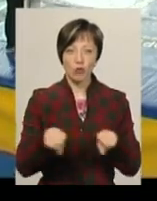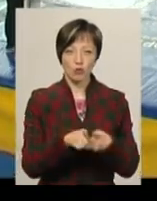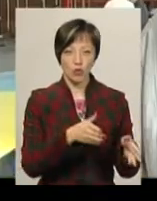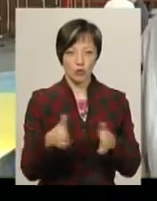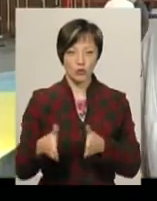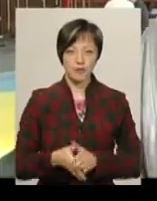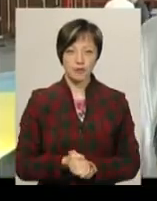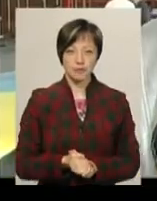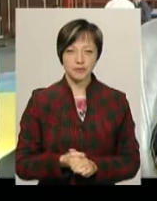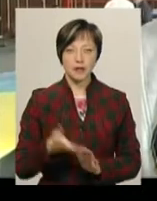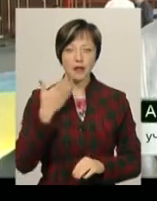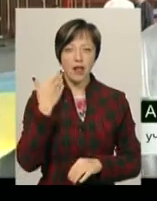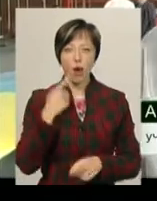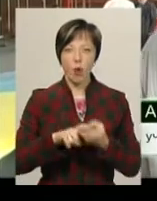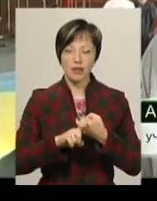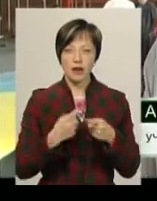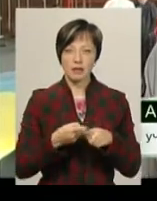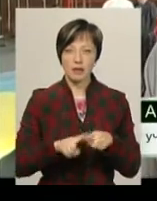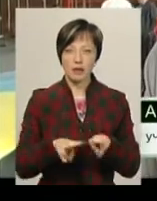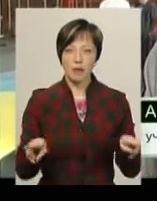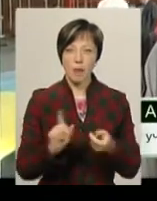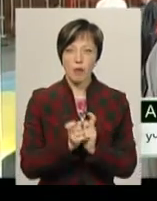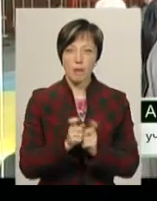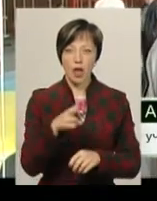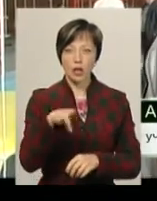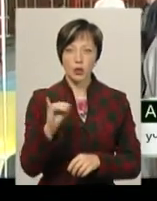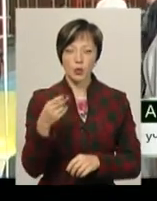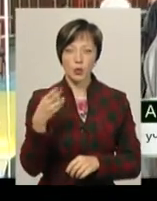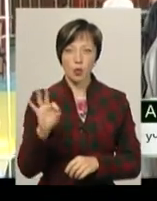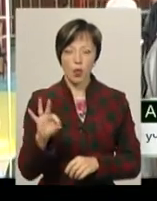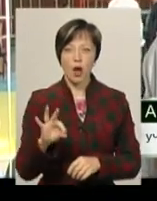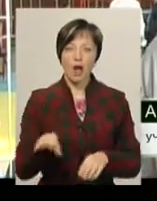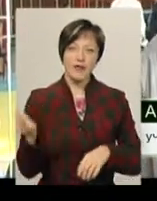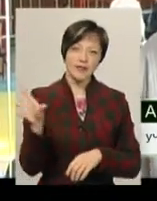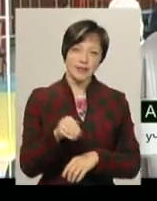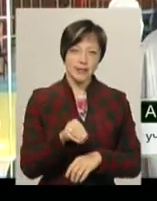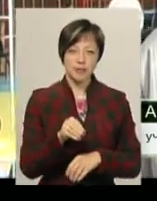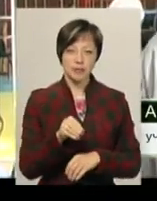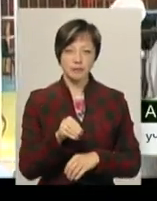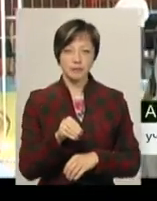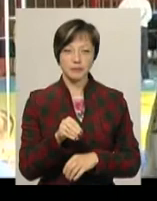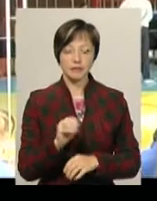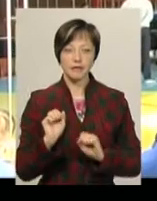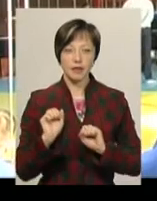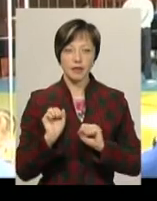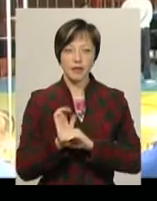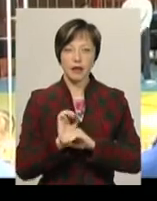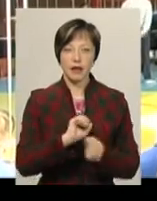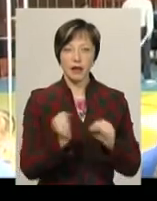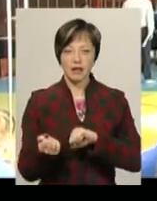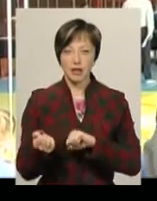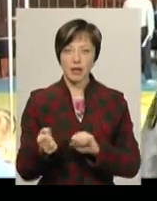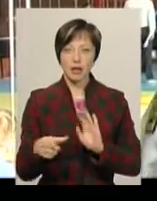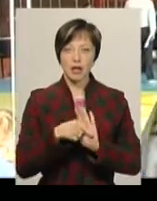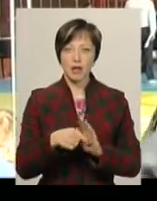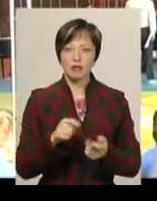готовий. Лайт контакт – це ніби як боротьба дзюдо. Тобто тут всі китки з